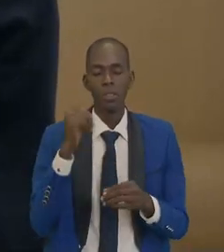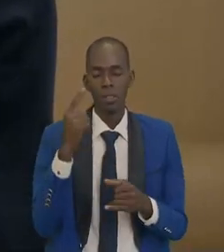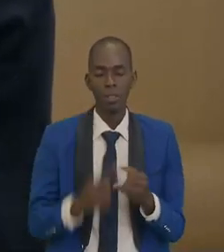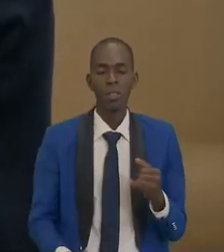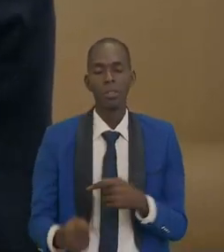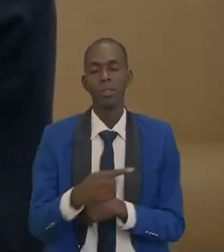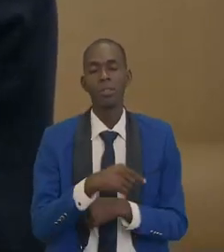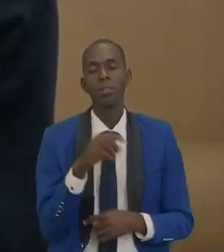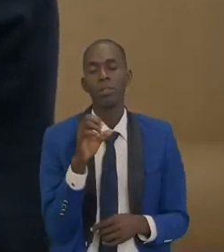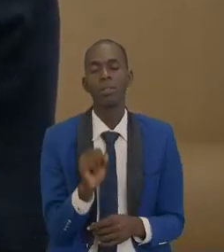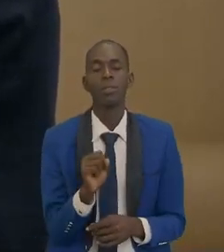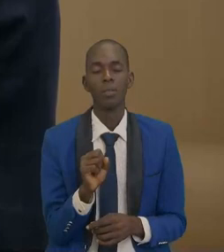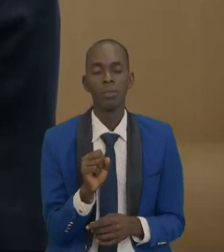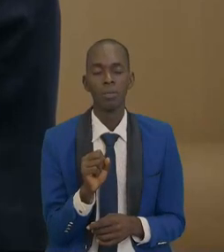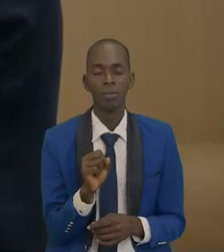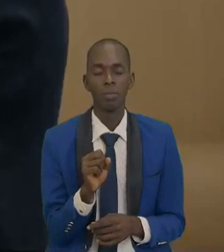jours.